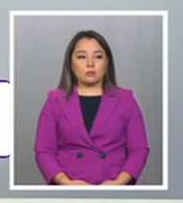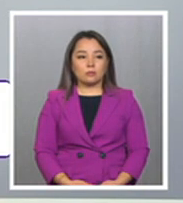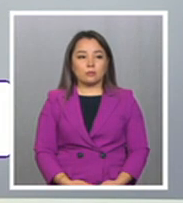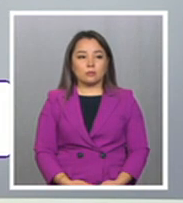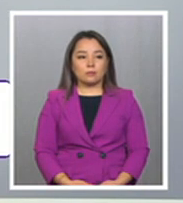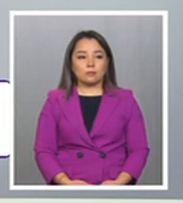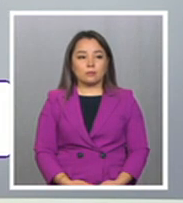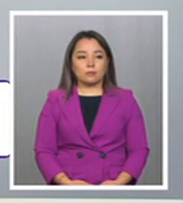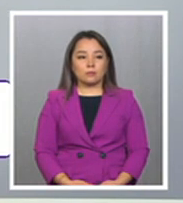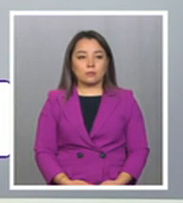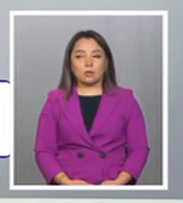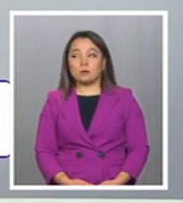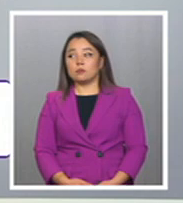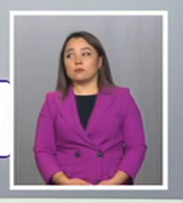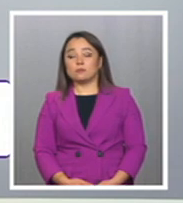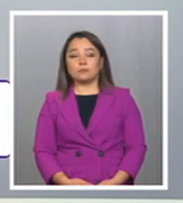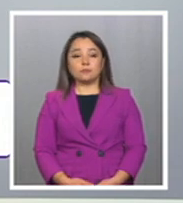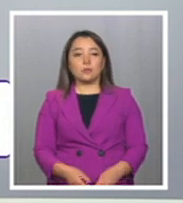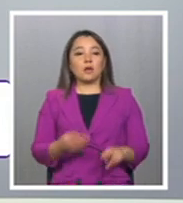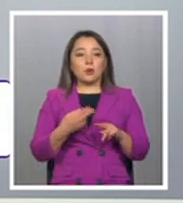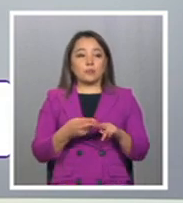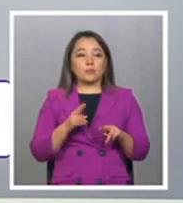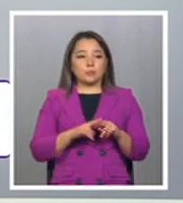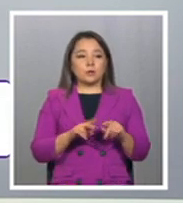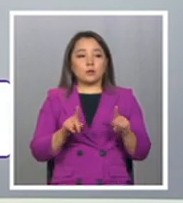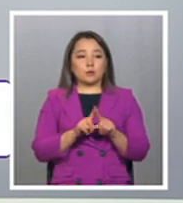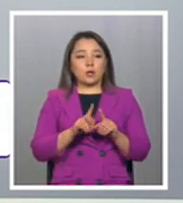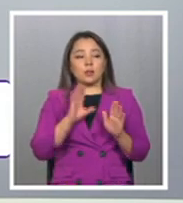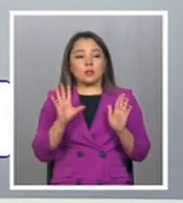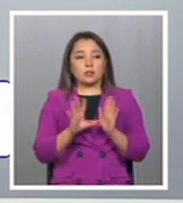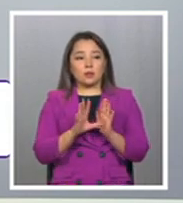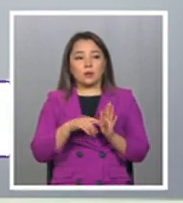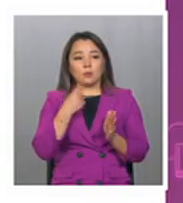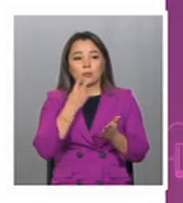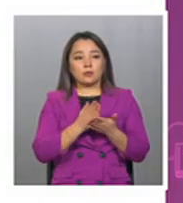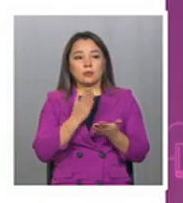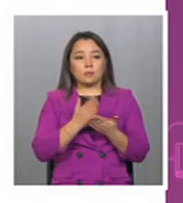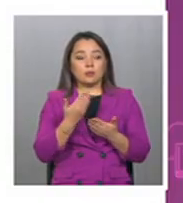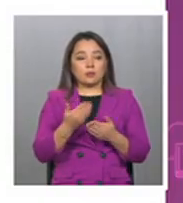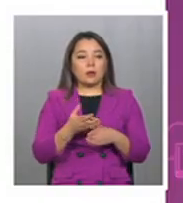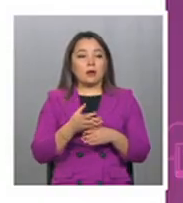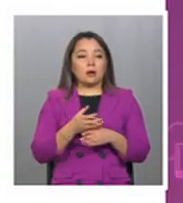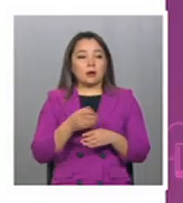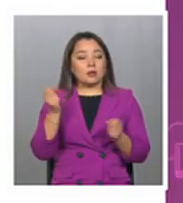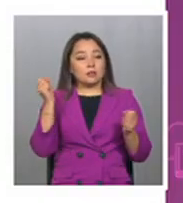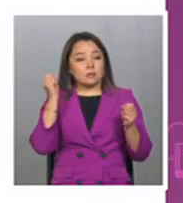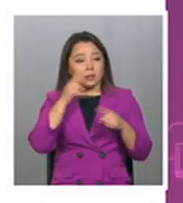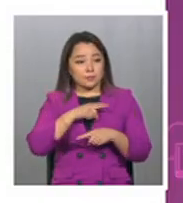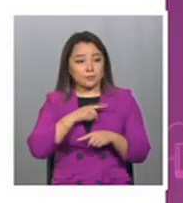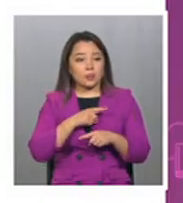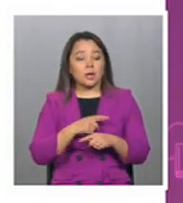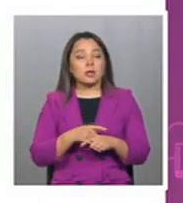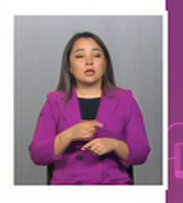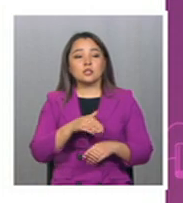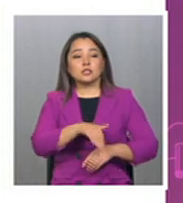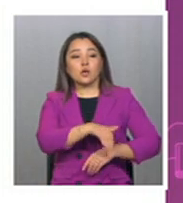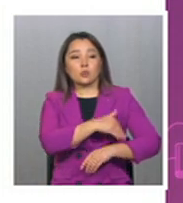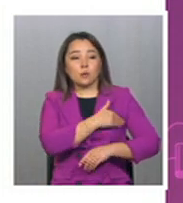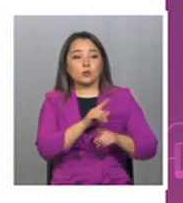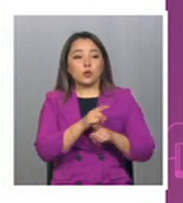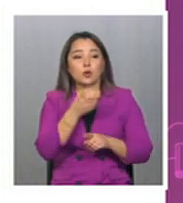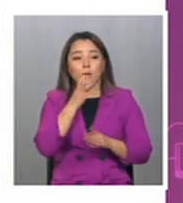Бүгін сабақта сіздер энергия түрлерін анықтайсыздар, температура мен